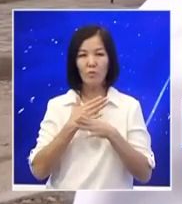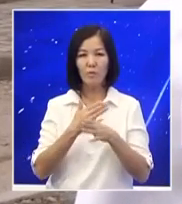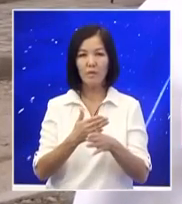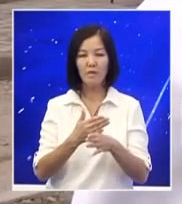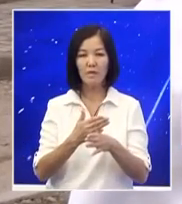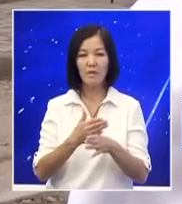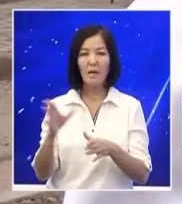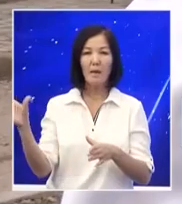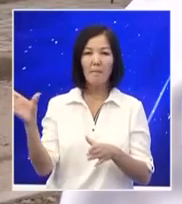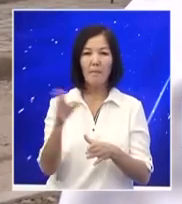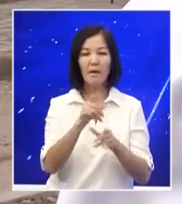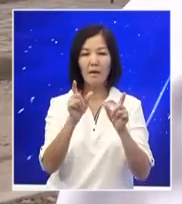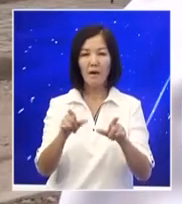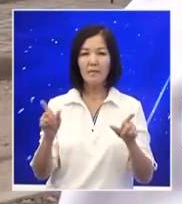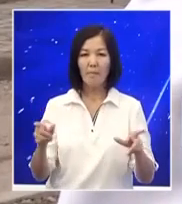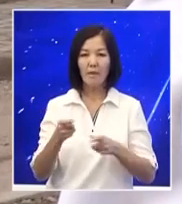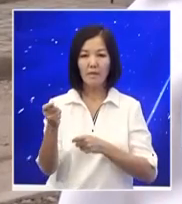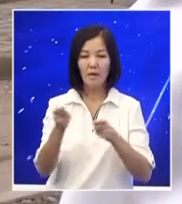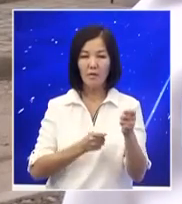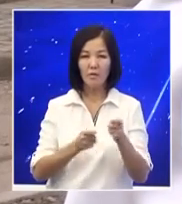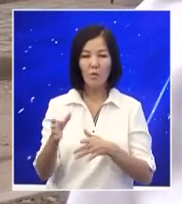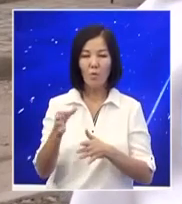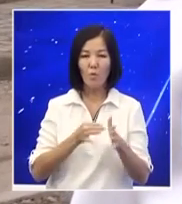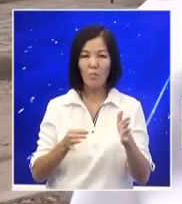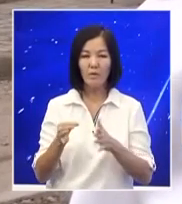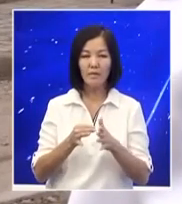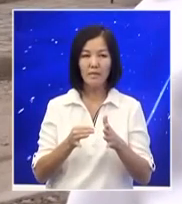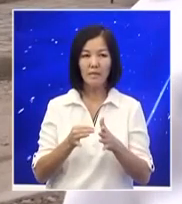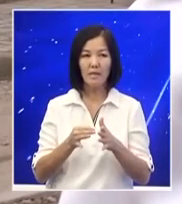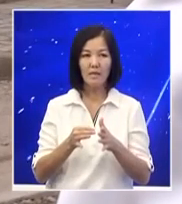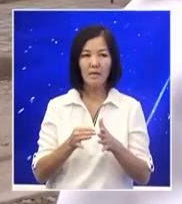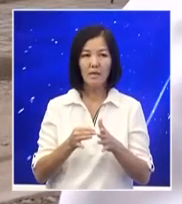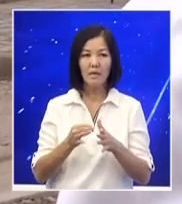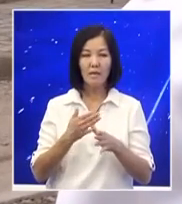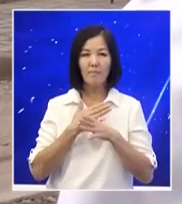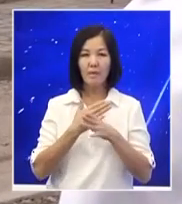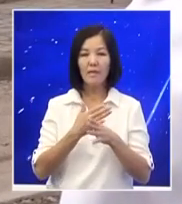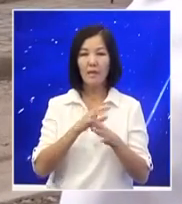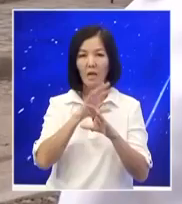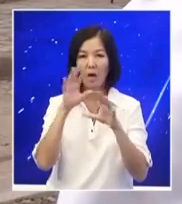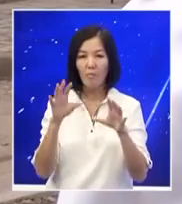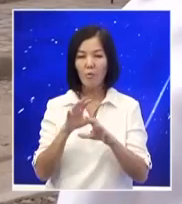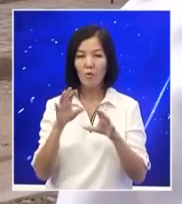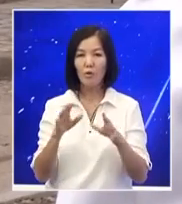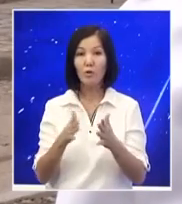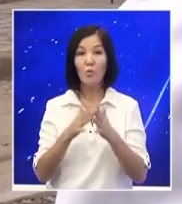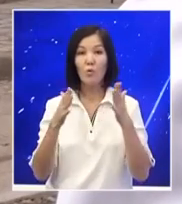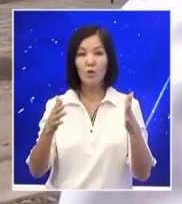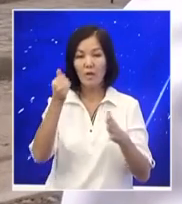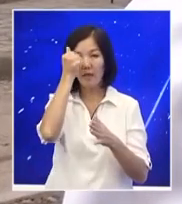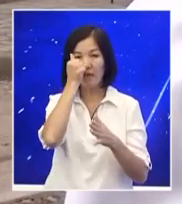отырған барлық азаматтарға, аудан, облыс тарапынан жасалып жатқан қамқорлықтарына